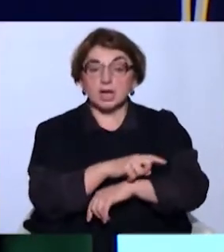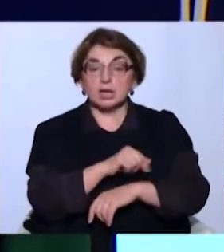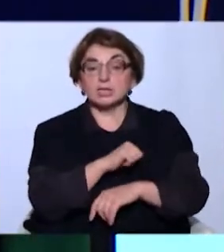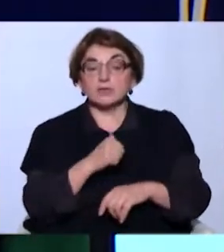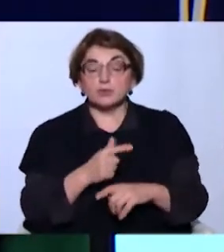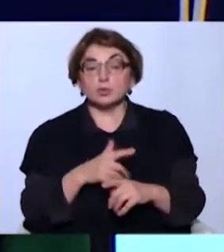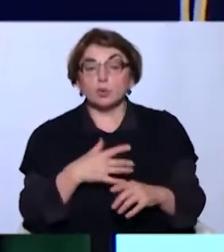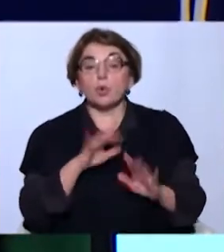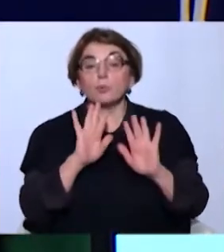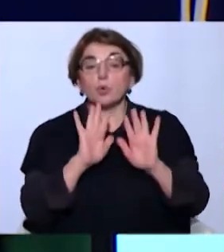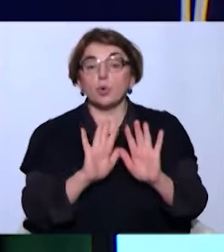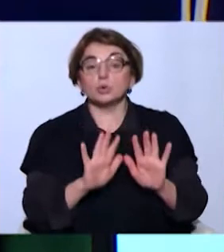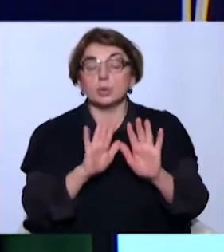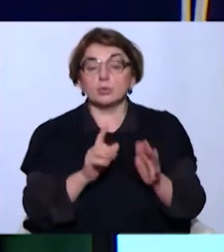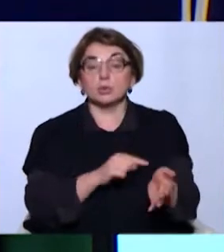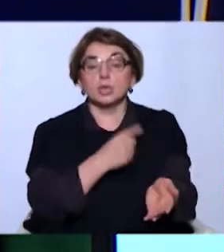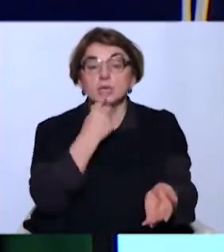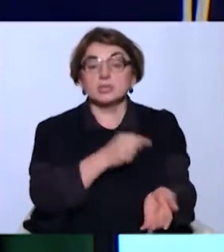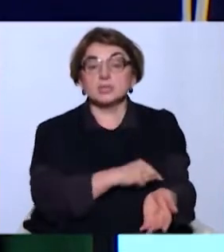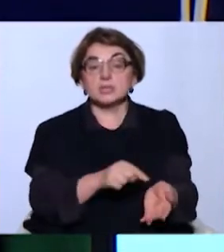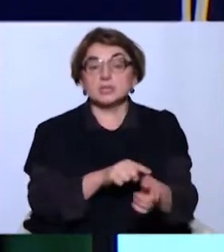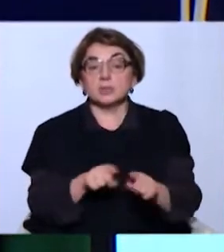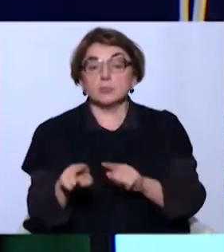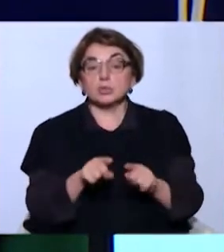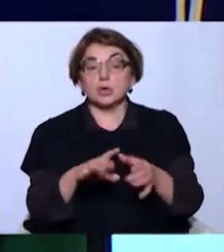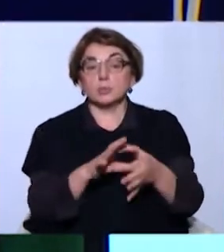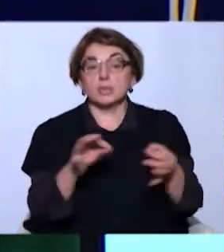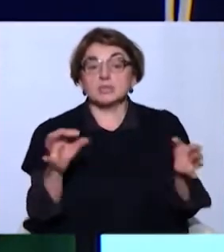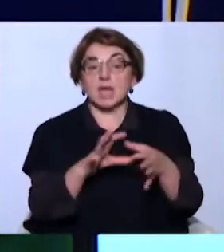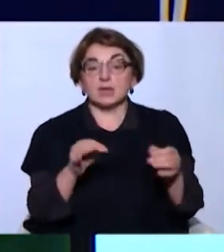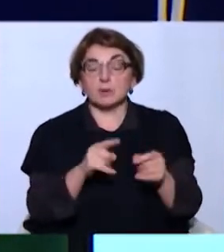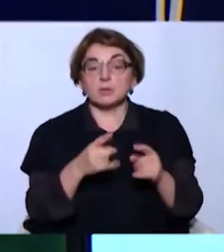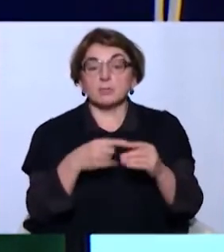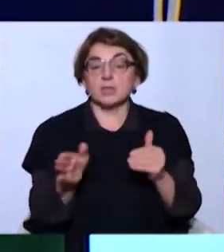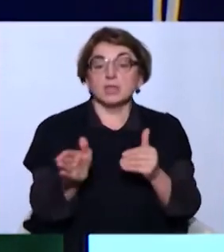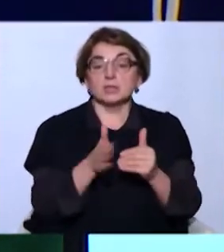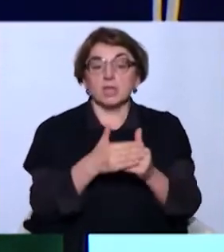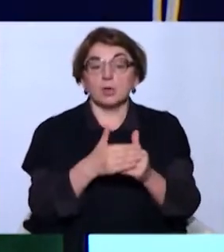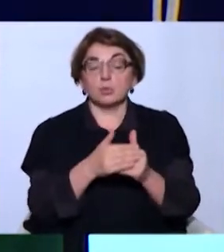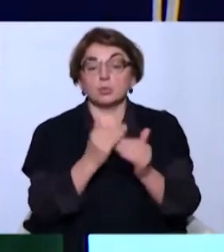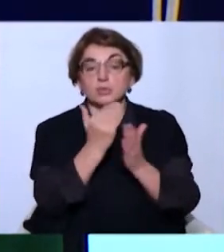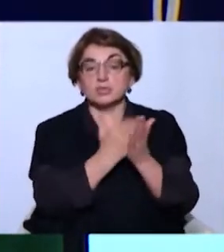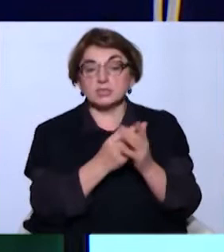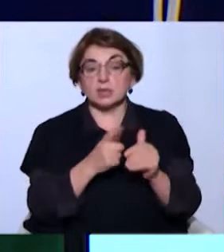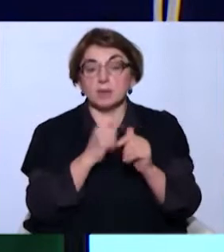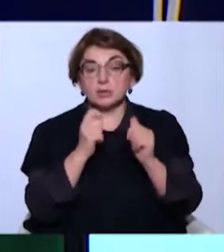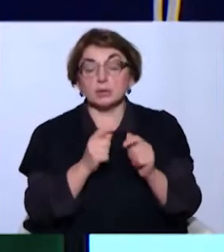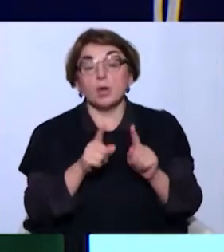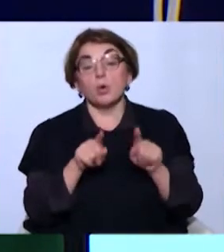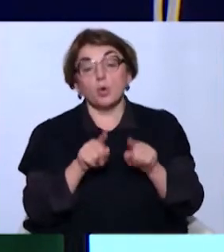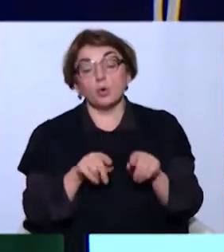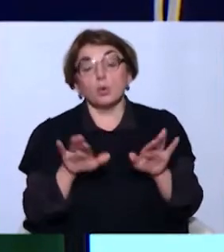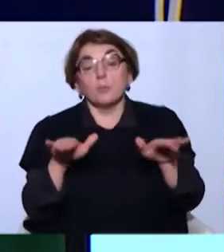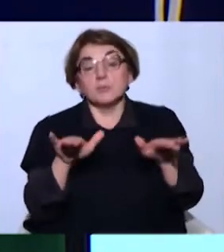რომელშიც სისხლი მხოლოდ სისხლძარღვებში მოძრაობდა და ასეთ სისტემას დახშული სისტემა ეწოდება, ხოლო წერების